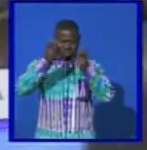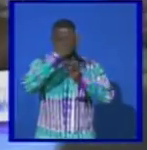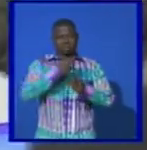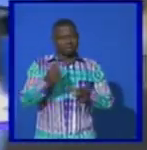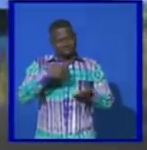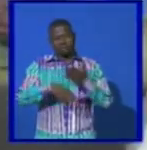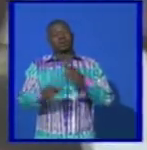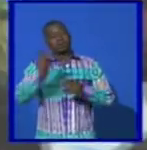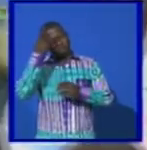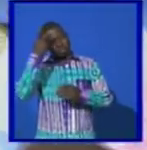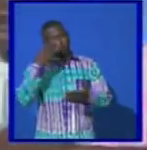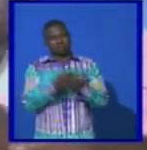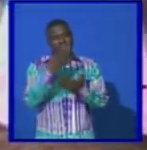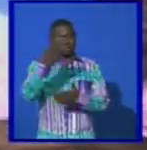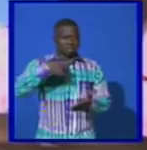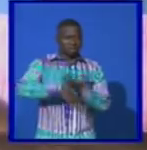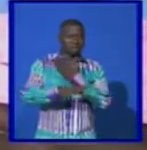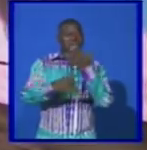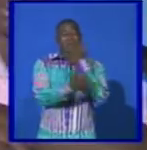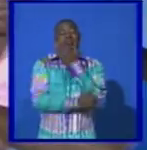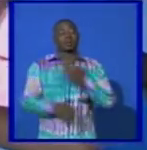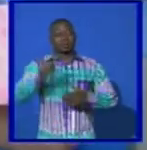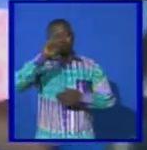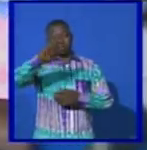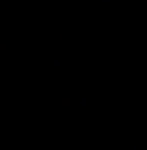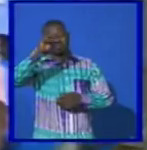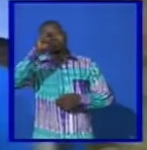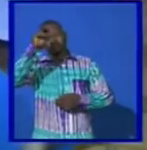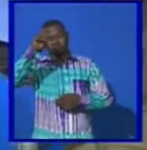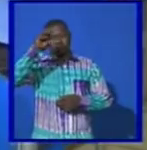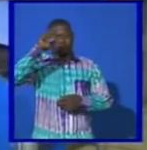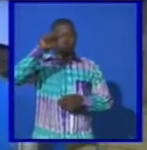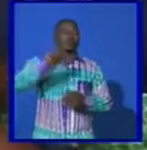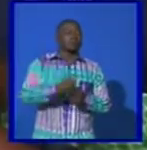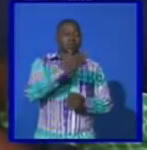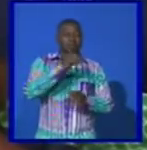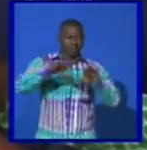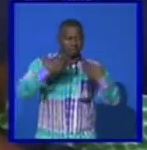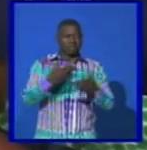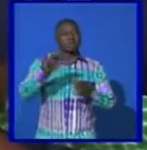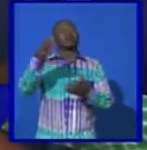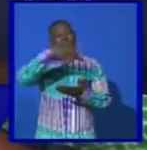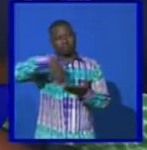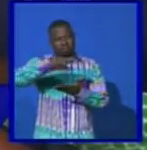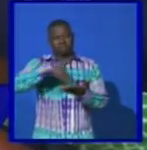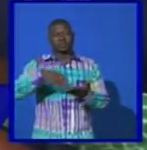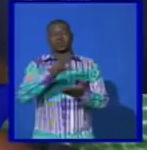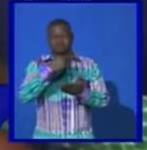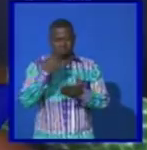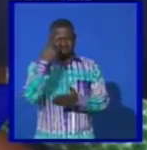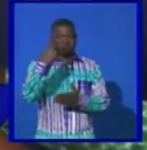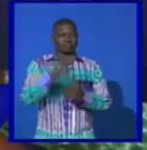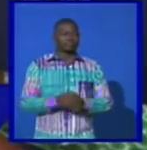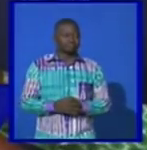de l'UEMOA, comment concilier urgence à court terme et développement à long terme ?» La bonne adéquation, la